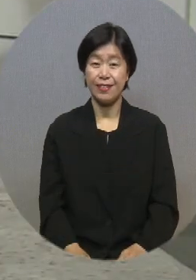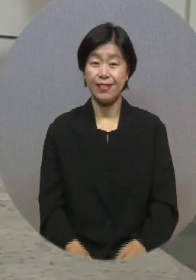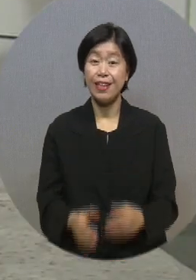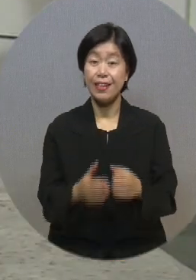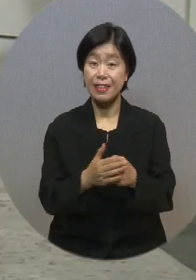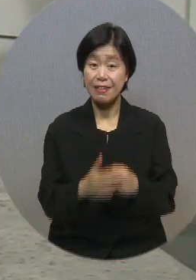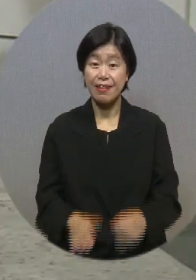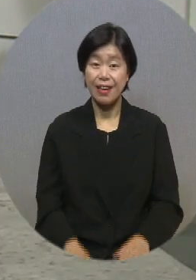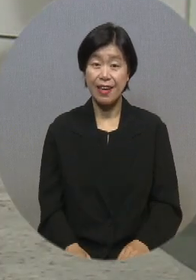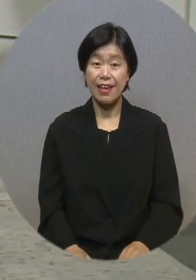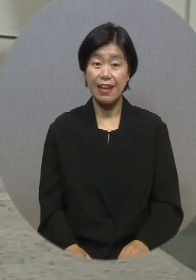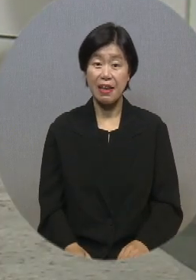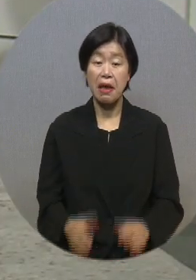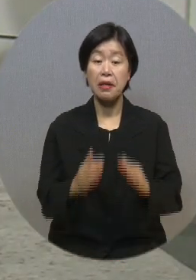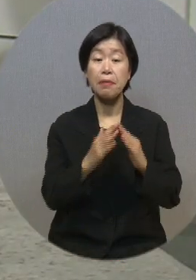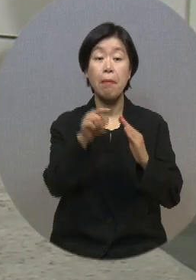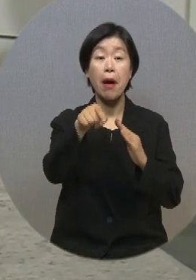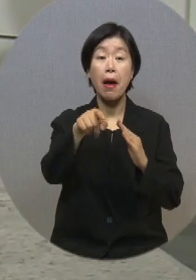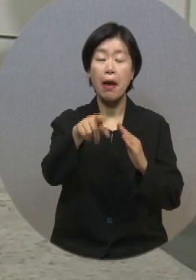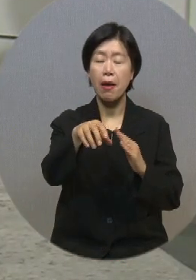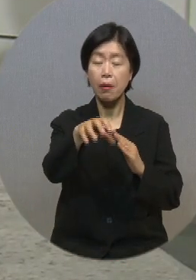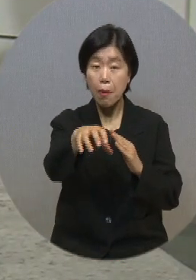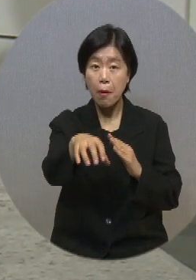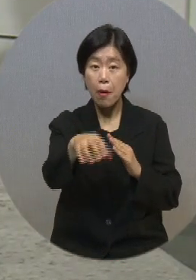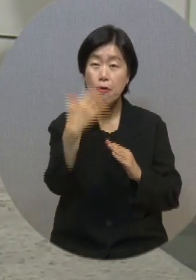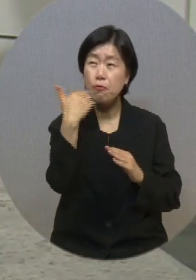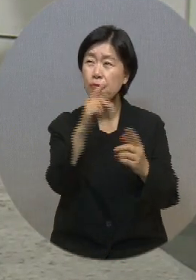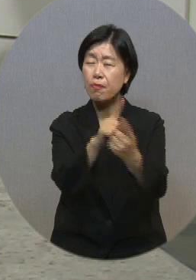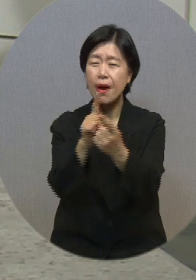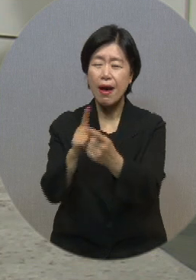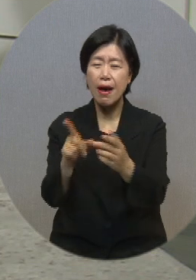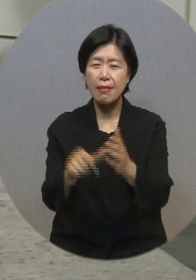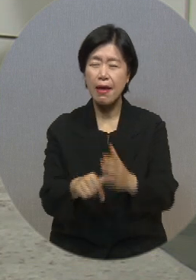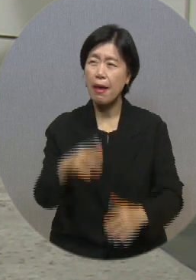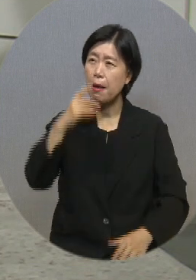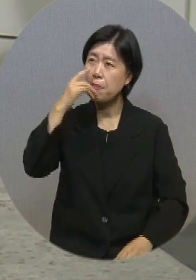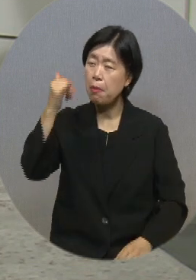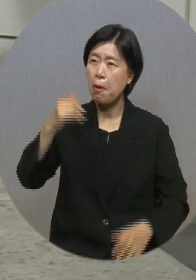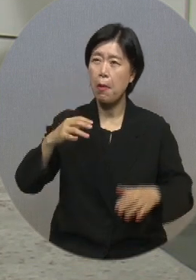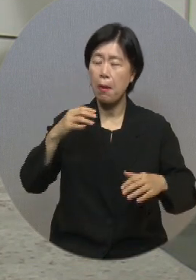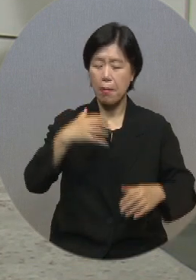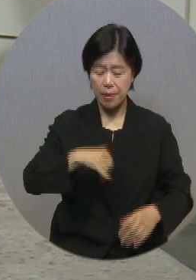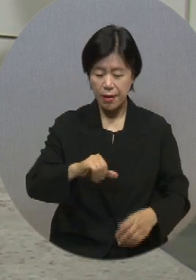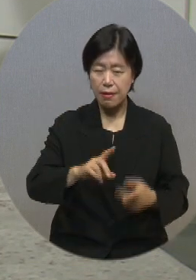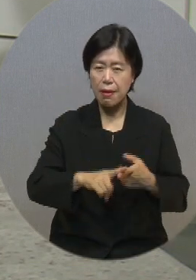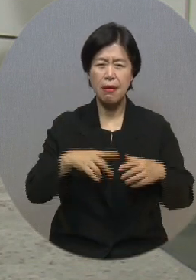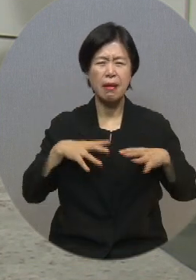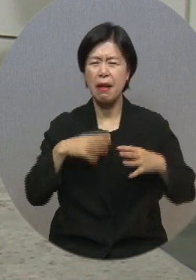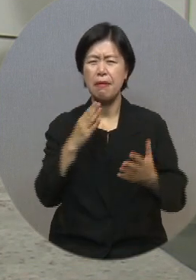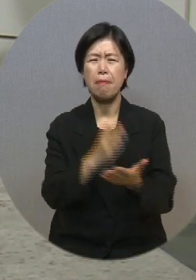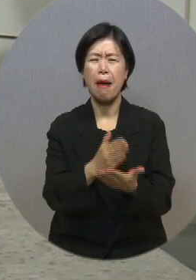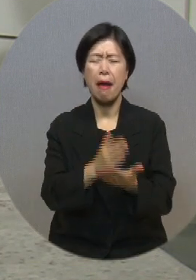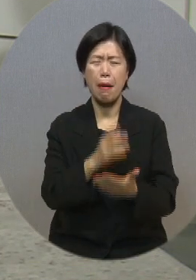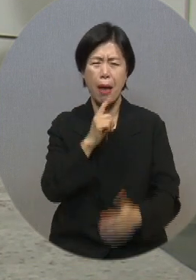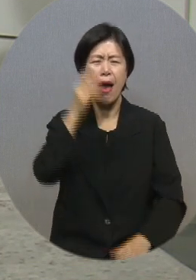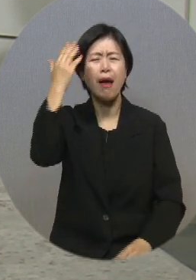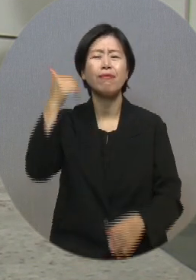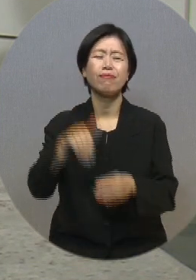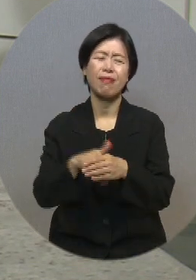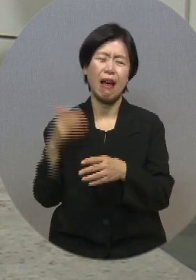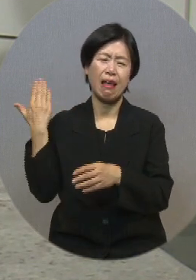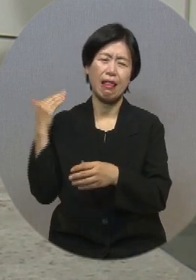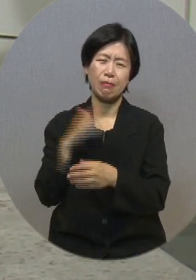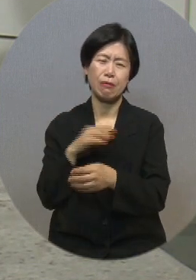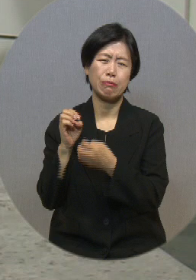어디 나가서 자식 자랑하지 말고 에, 부모 자랑하지 말고 누구 자랑하지 말고 자랑하지 말라고 그러잖아. 다 남들은 잘하고 우리